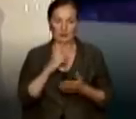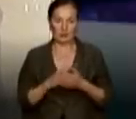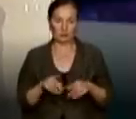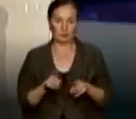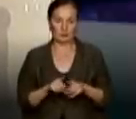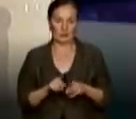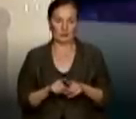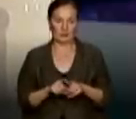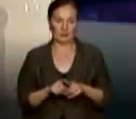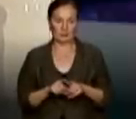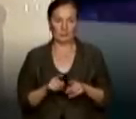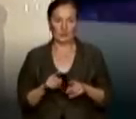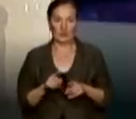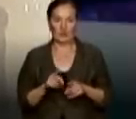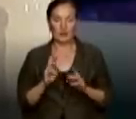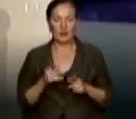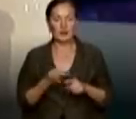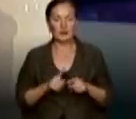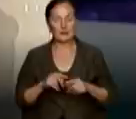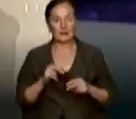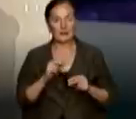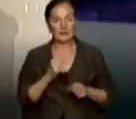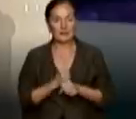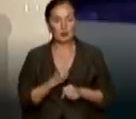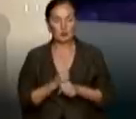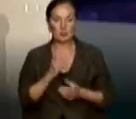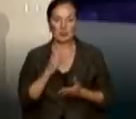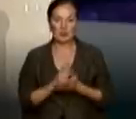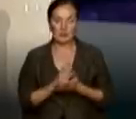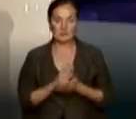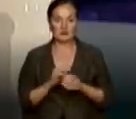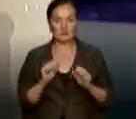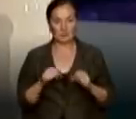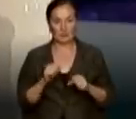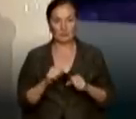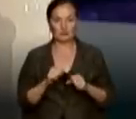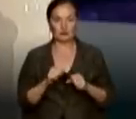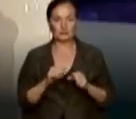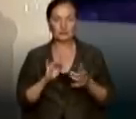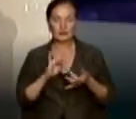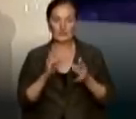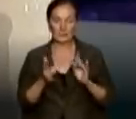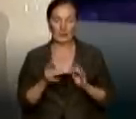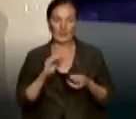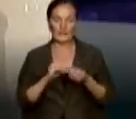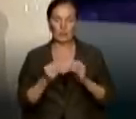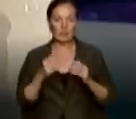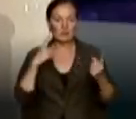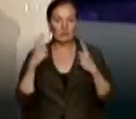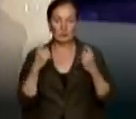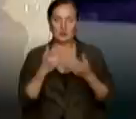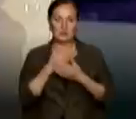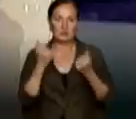відкрити, зрозуміти, як це працює, у нас є на сьогоднішній день доступ до мережі інтернет. Проблем з інформацією абсолютно немає. Є бажання,